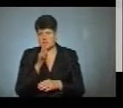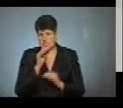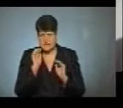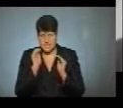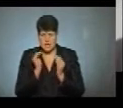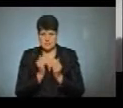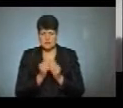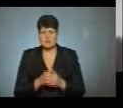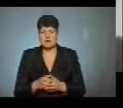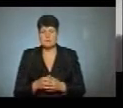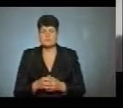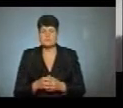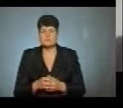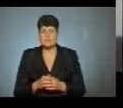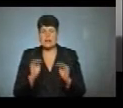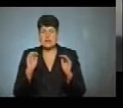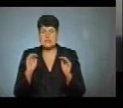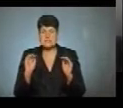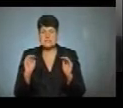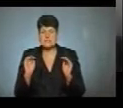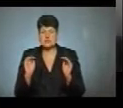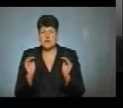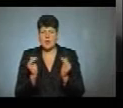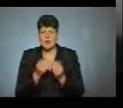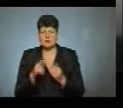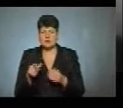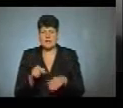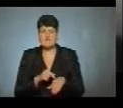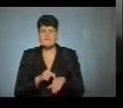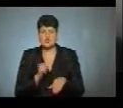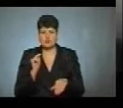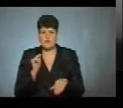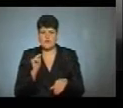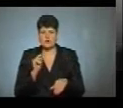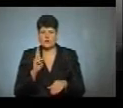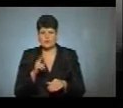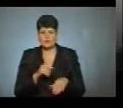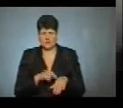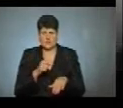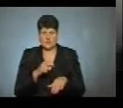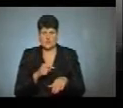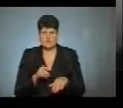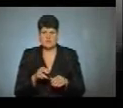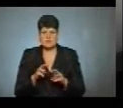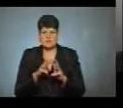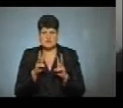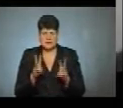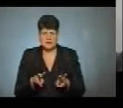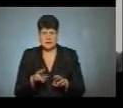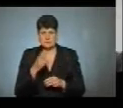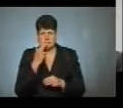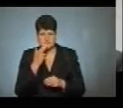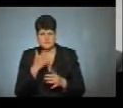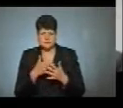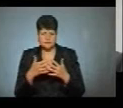карантину. Ізоляція людей, які відчувають нежить святого причастя, є така